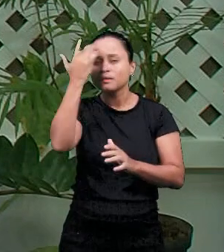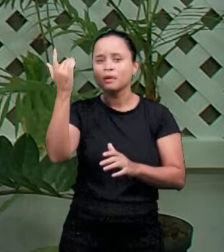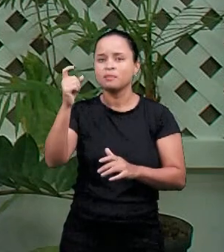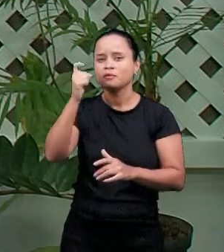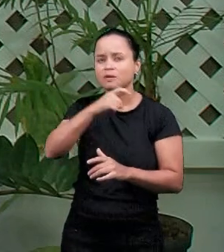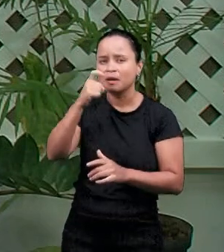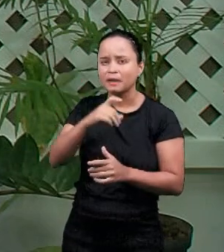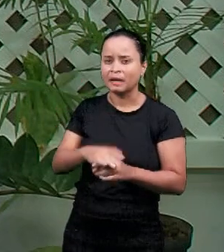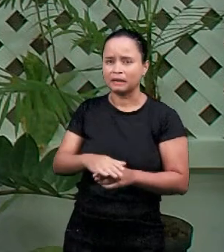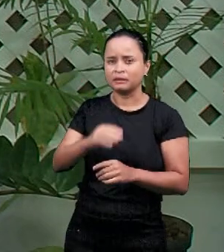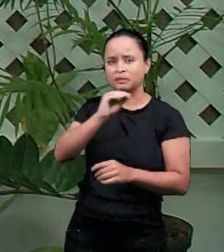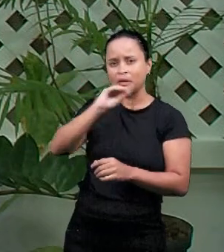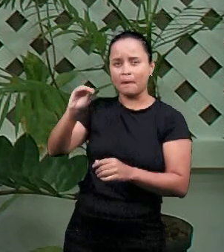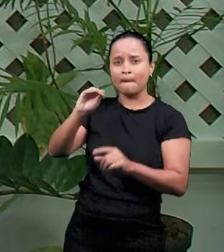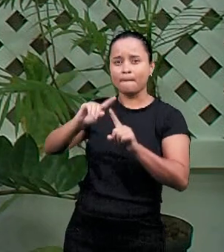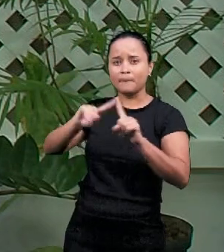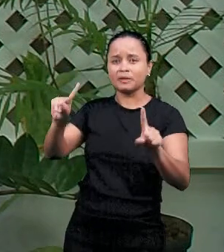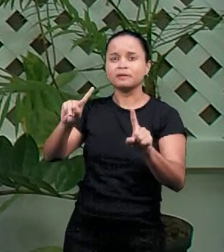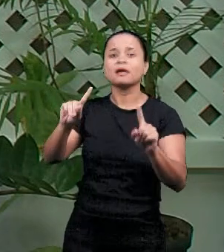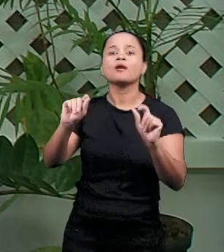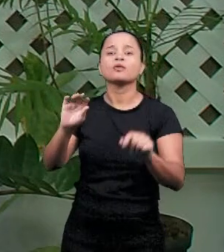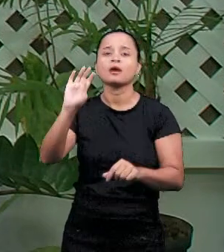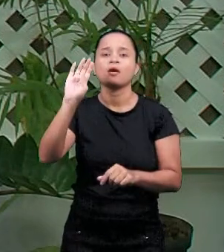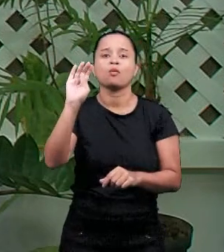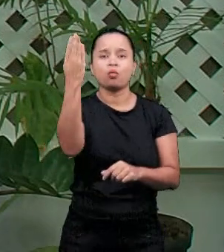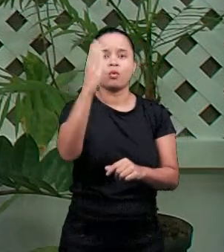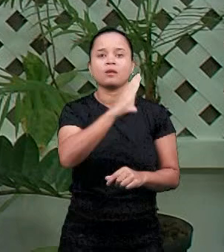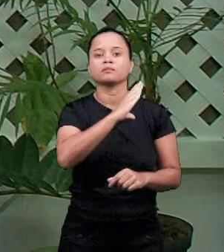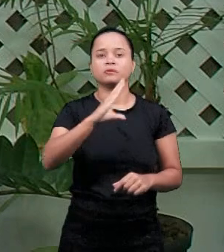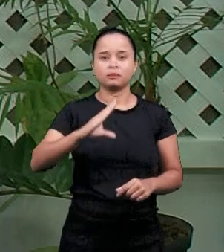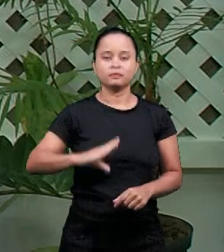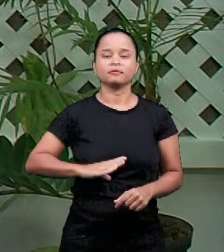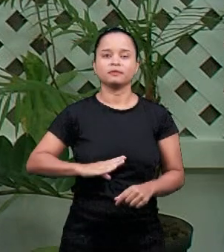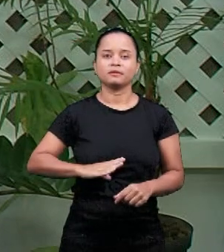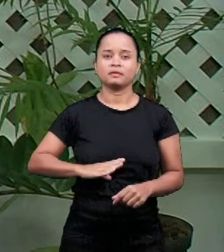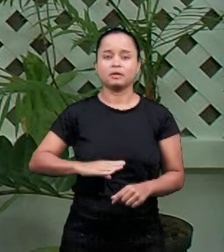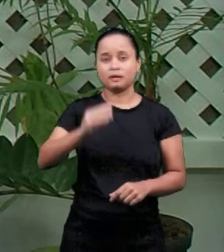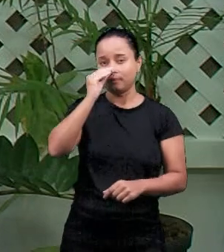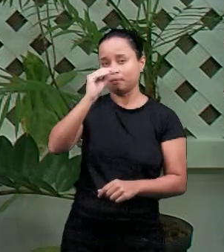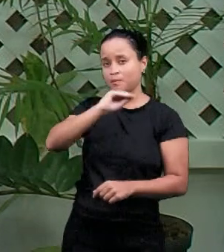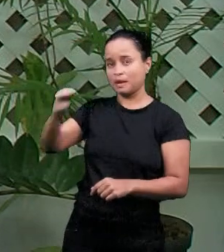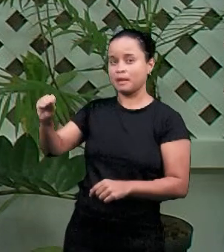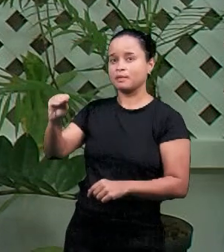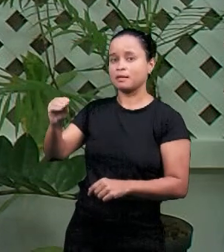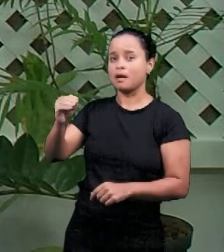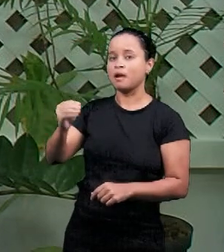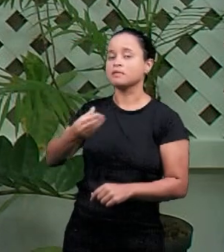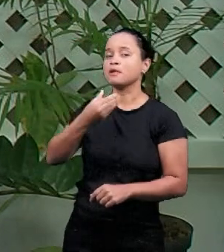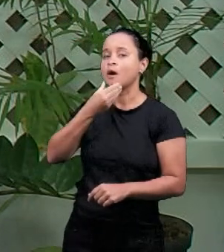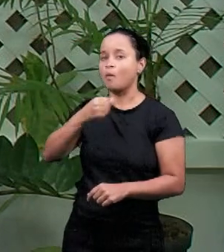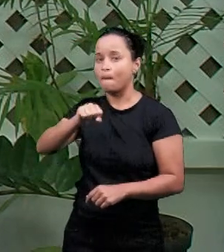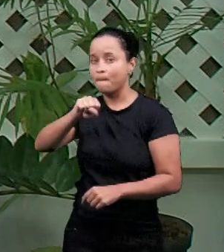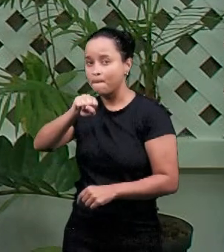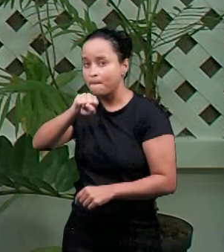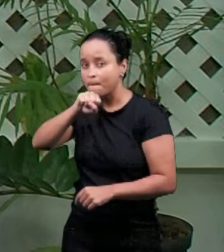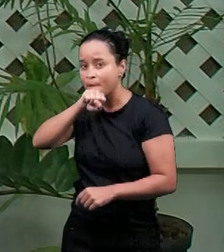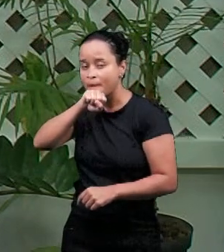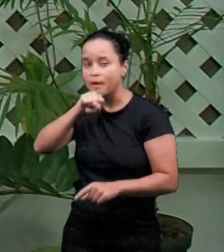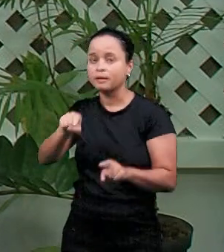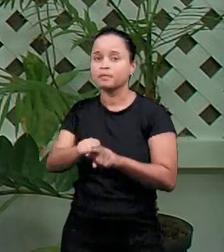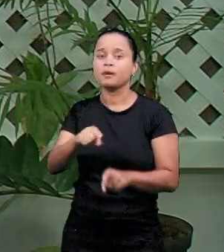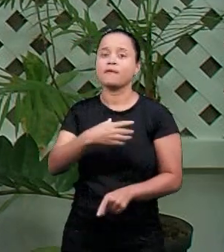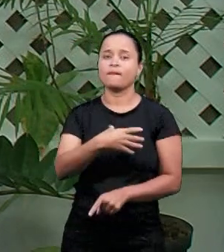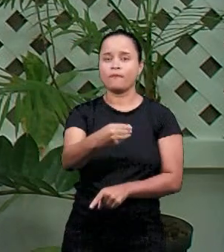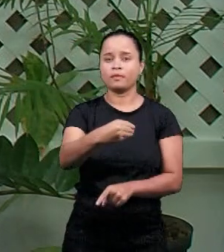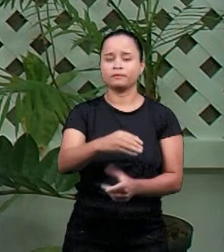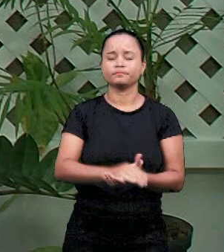Jésus est le Christ? C'est l'Antichrist, c'est celui-même qui renie le Père et le Fils. Quand il renie le projet, il ne dit pas